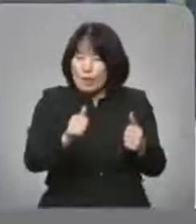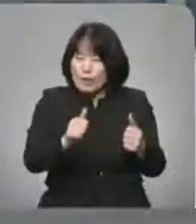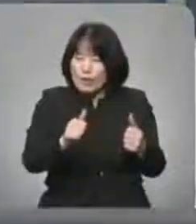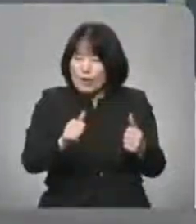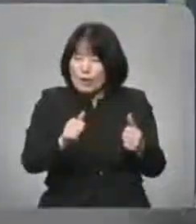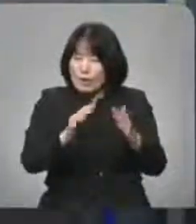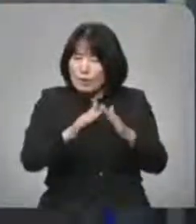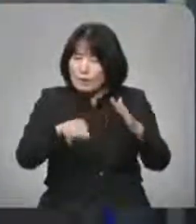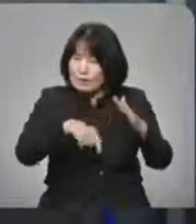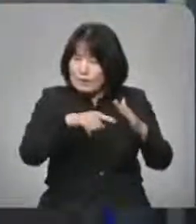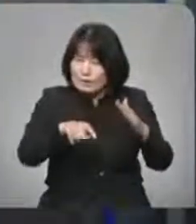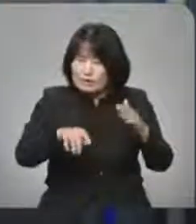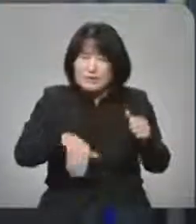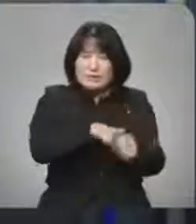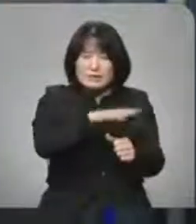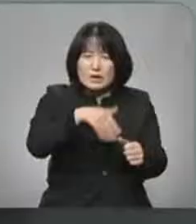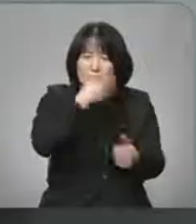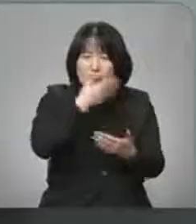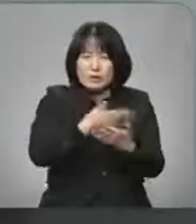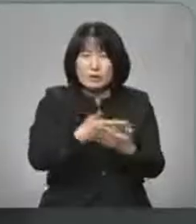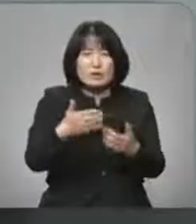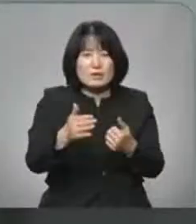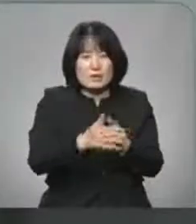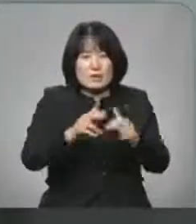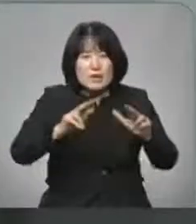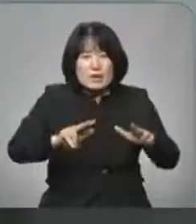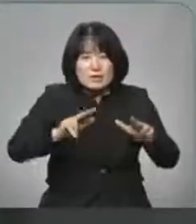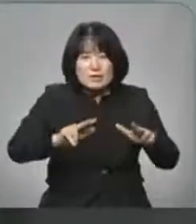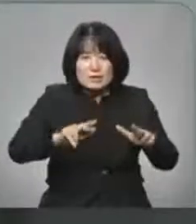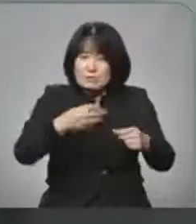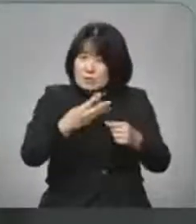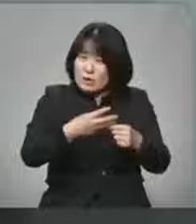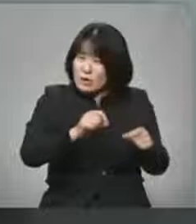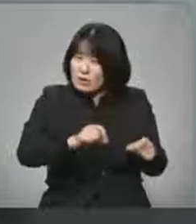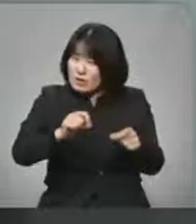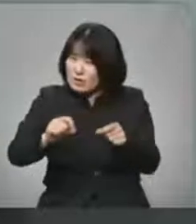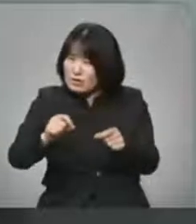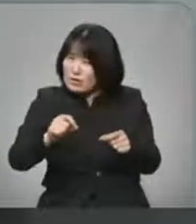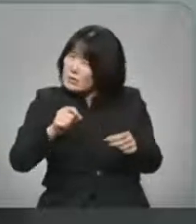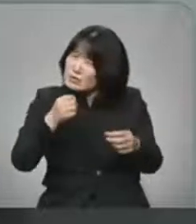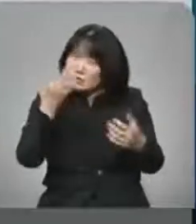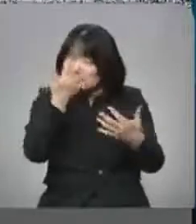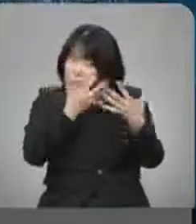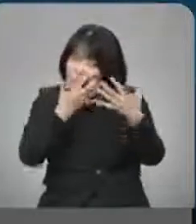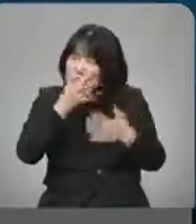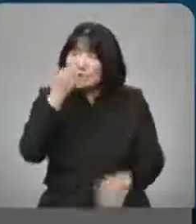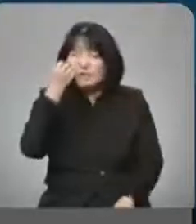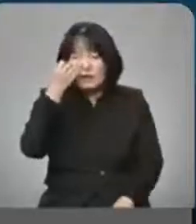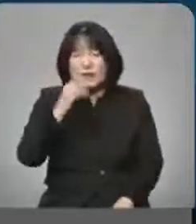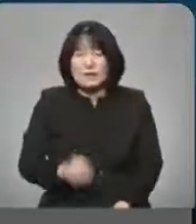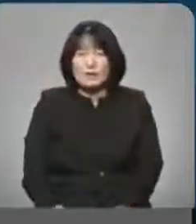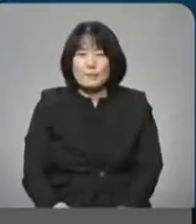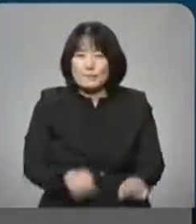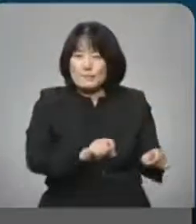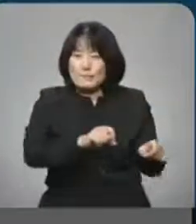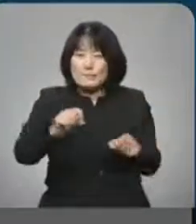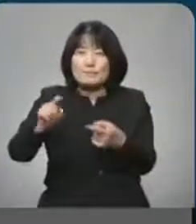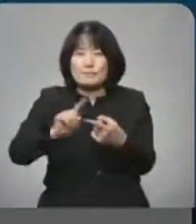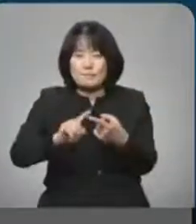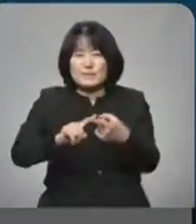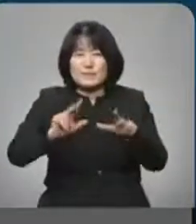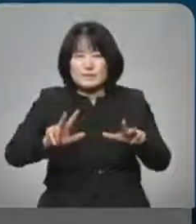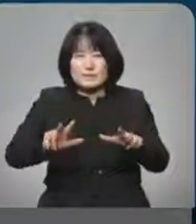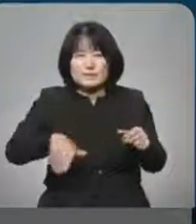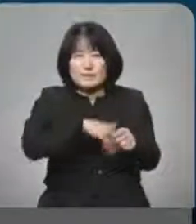중요성을 감안하더라도 상당히 이례적이라는 지적이 나옵니다 법원은 이딴 선고 연기에 대해 사건